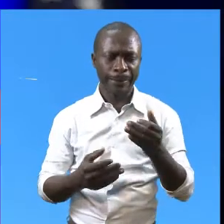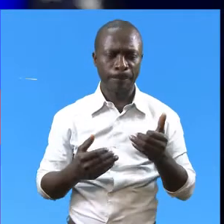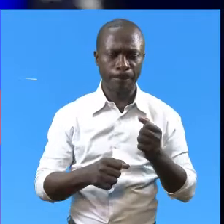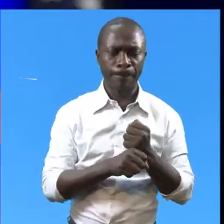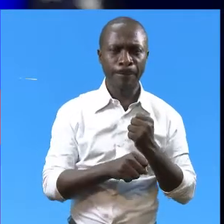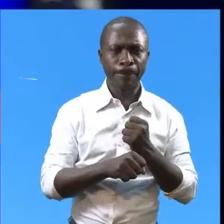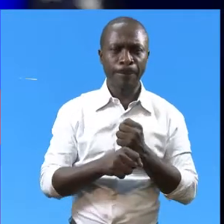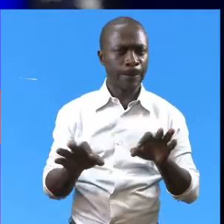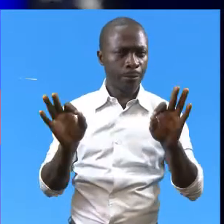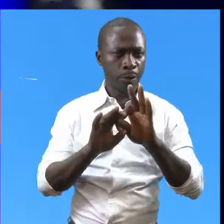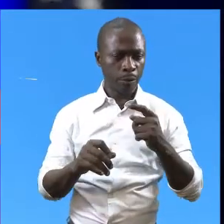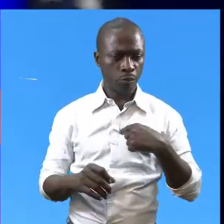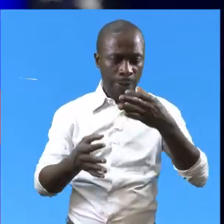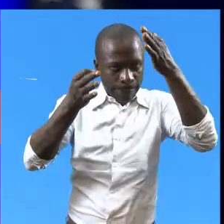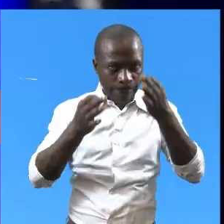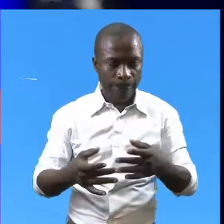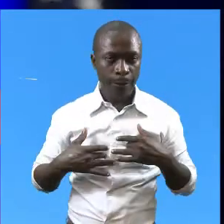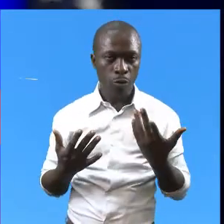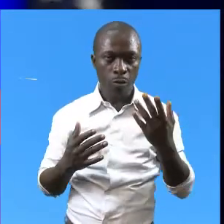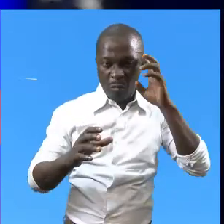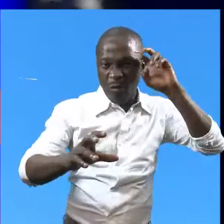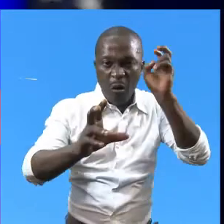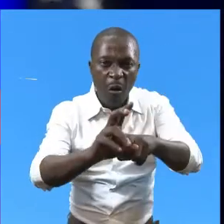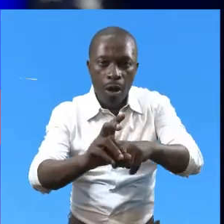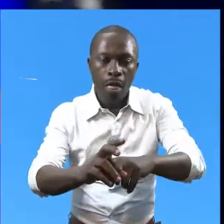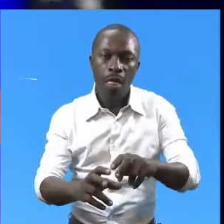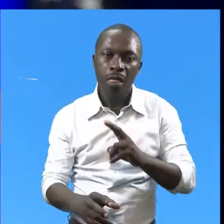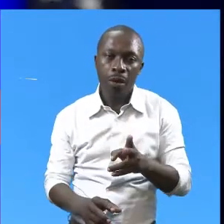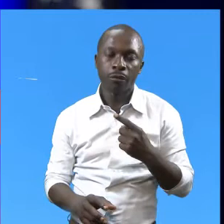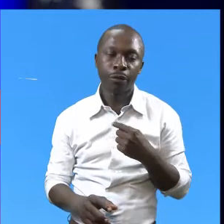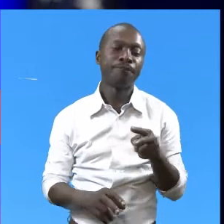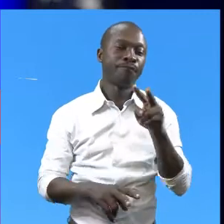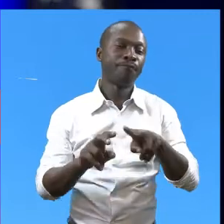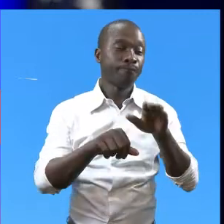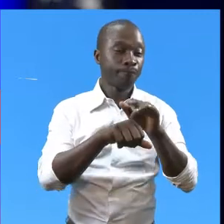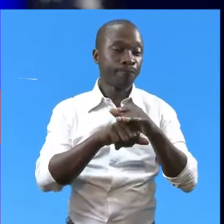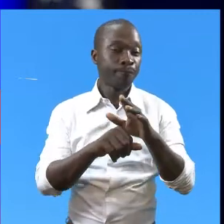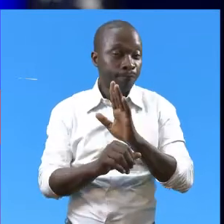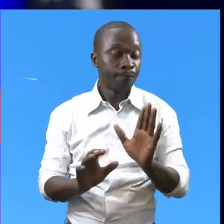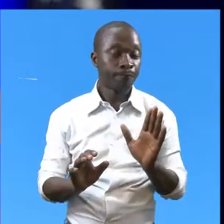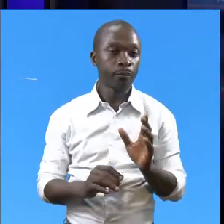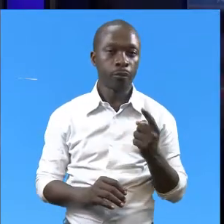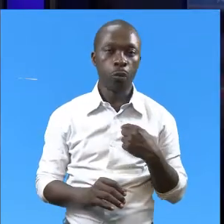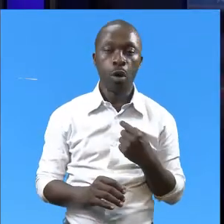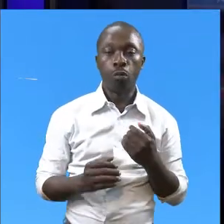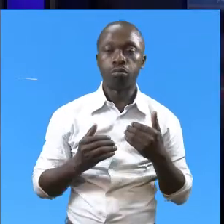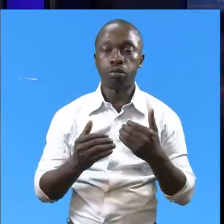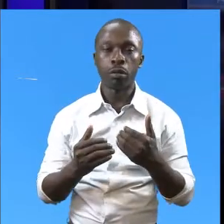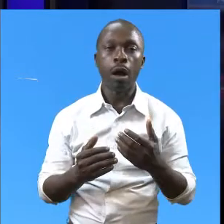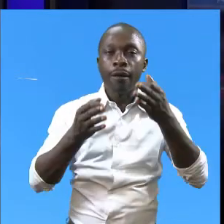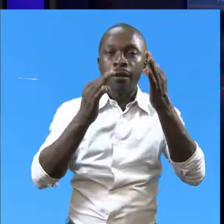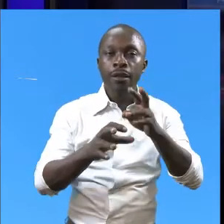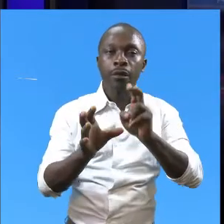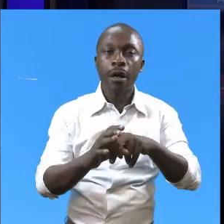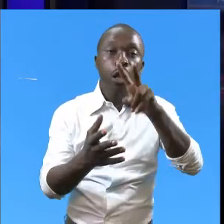adopter l'objectif de neutralité carbone d'ici 2050. Et pour atteindre cet objectif, Joe Biden s'est engagé à